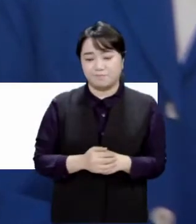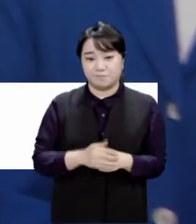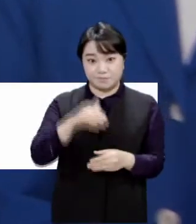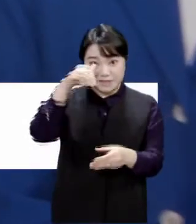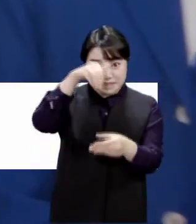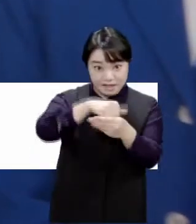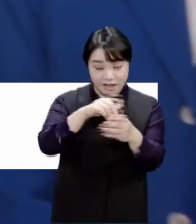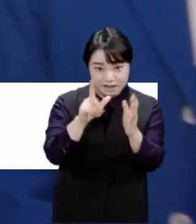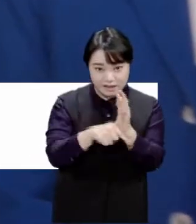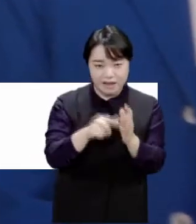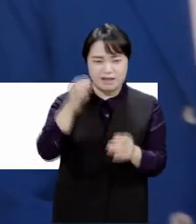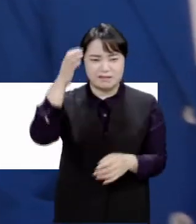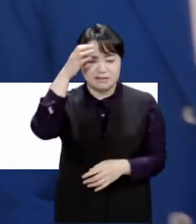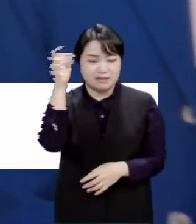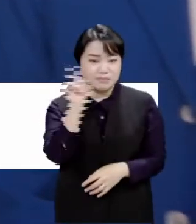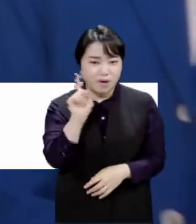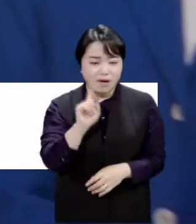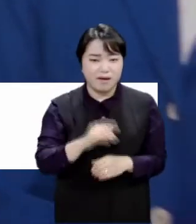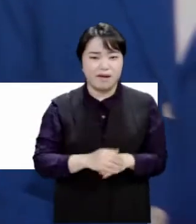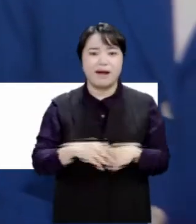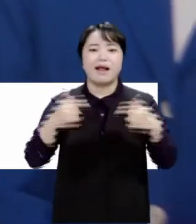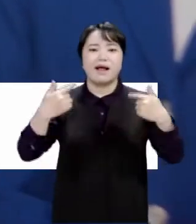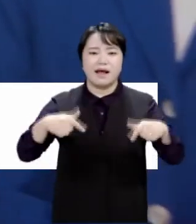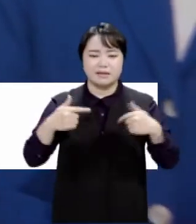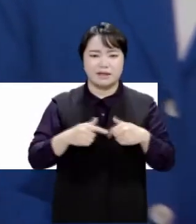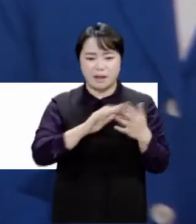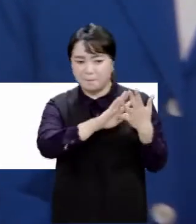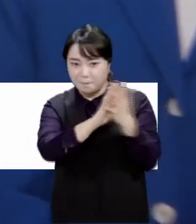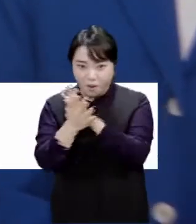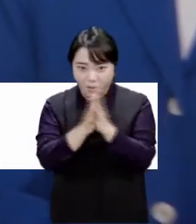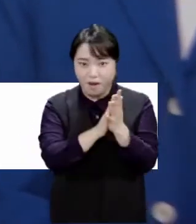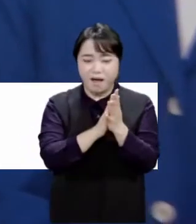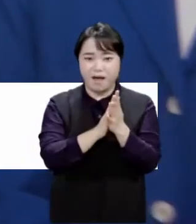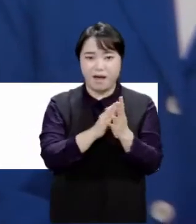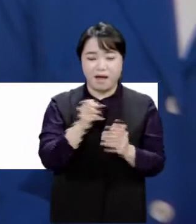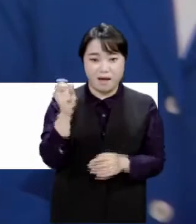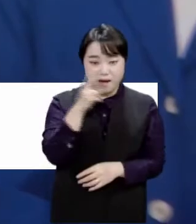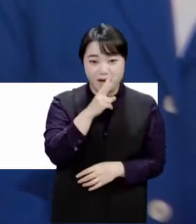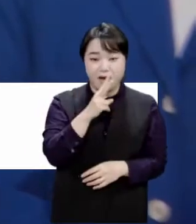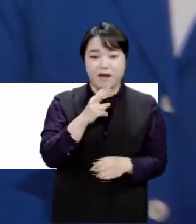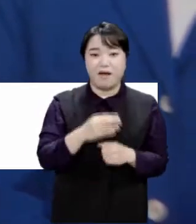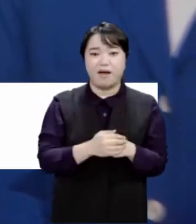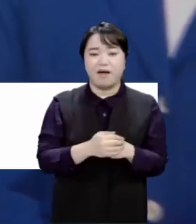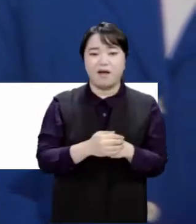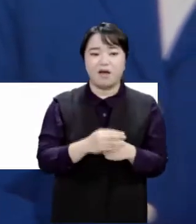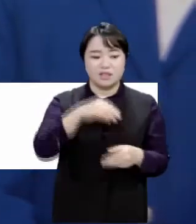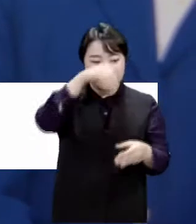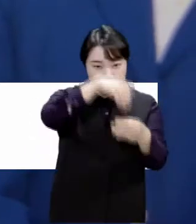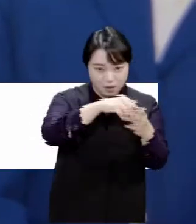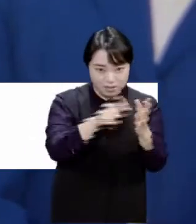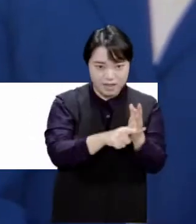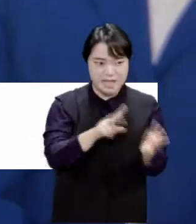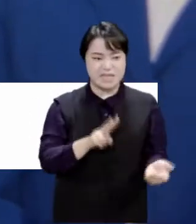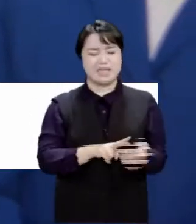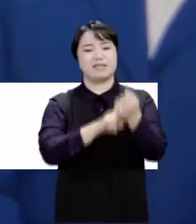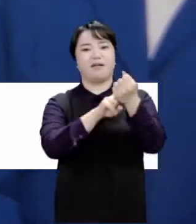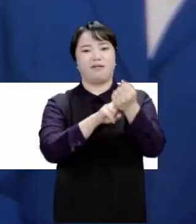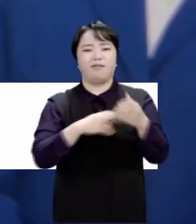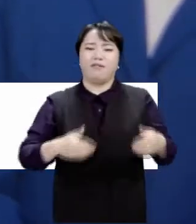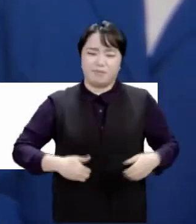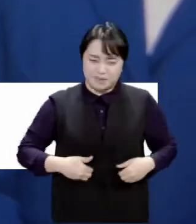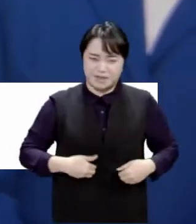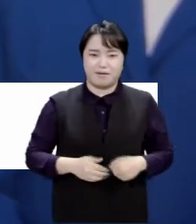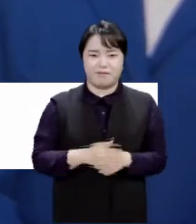선거에서 기대하는 것은 항상 이변이고 그리고 선거를 통해서 기적이 일어나리라고 하는